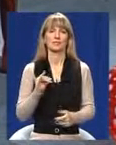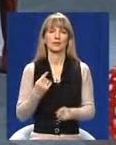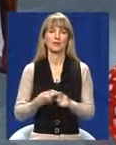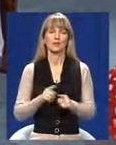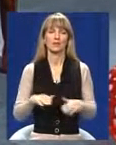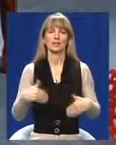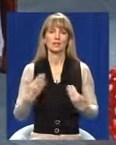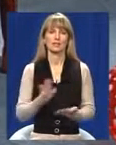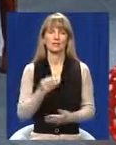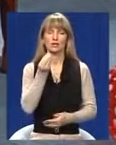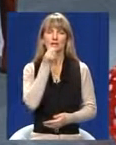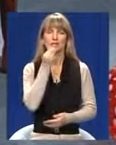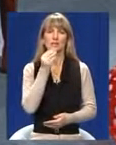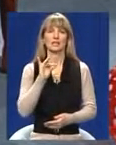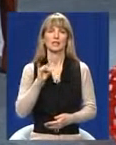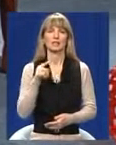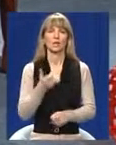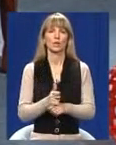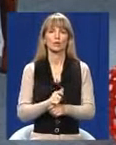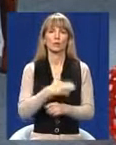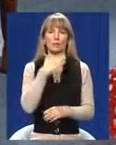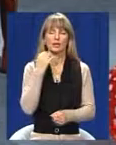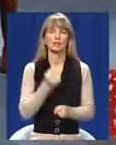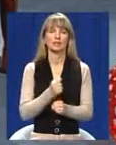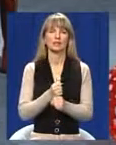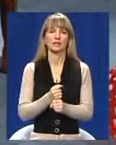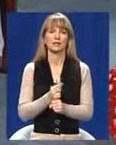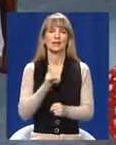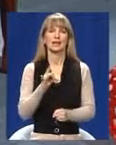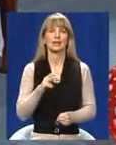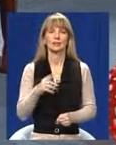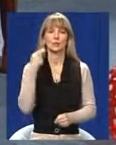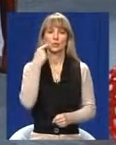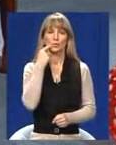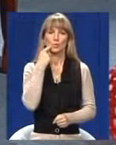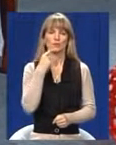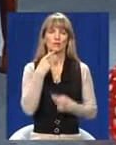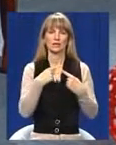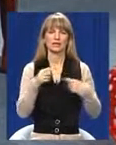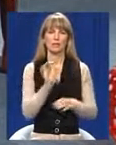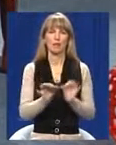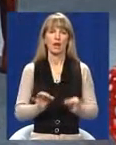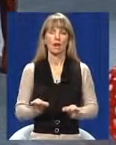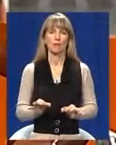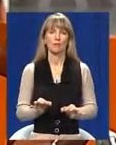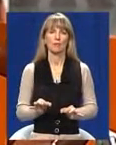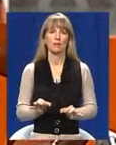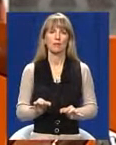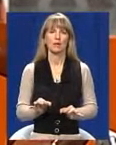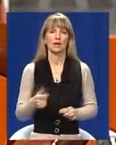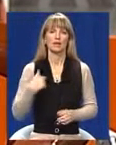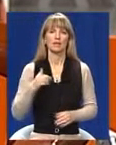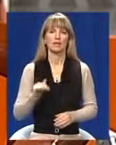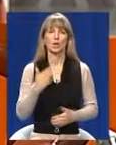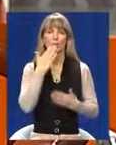не рекомендують їсти. І вона дуже багато робить, окрім зубів вичищає, дуже багато різних плям. Я в дитинстві дуже